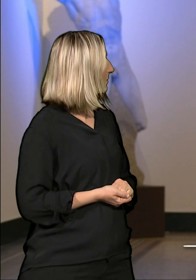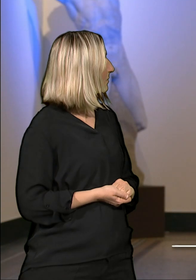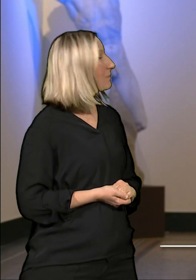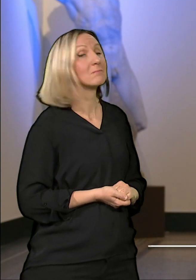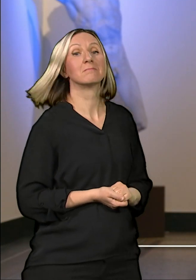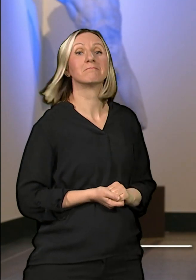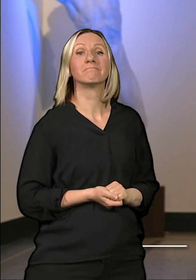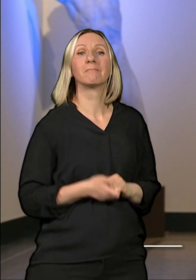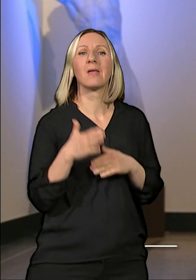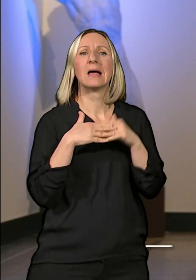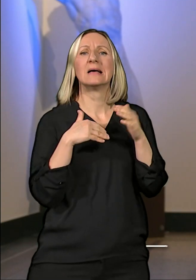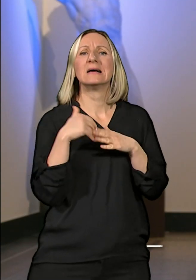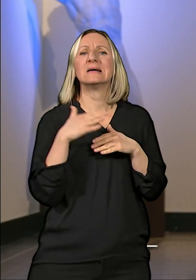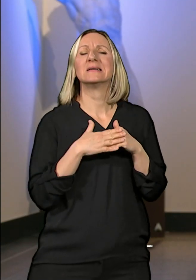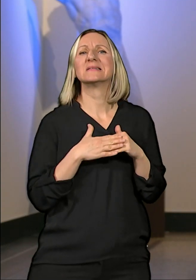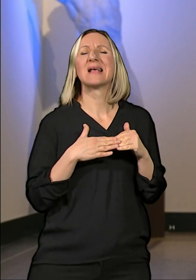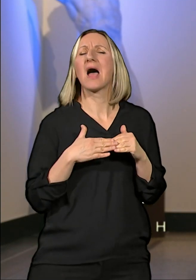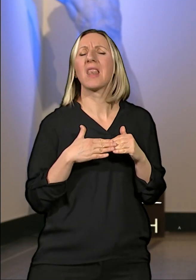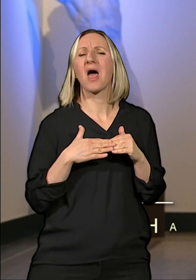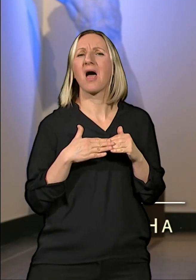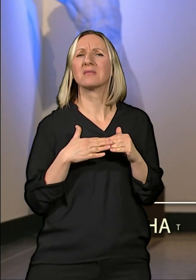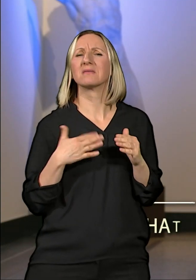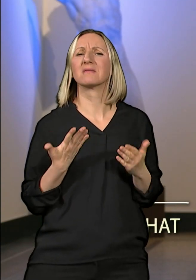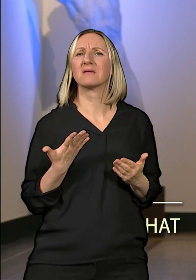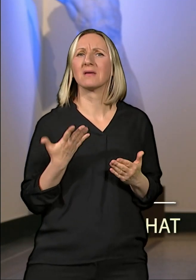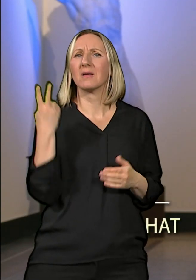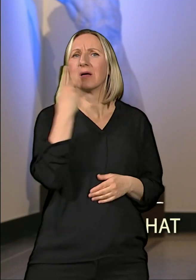Zanat podrazumeva pre svega